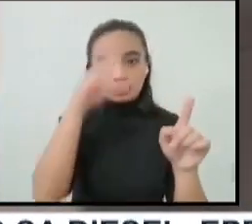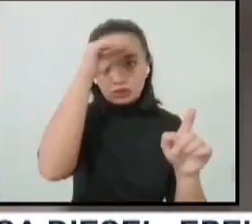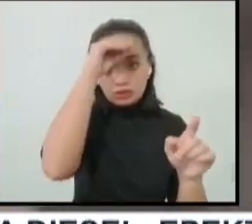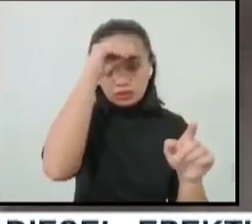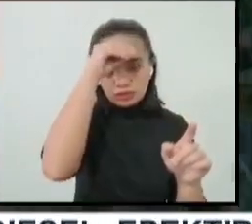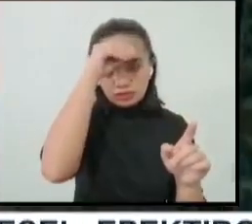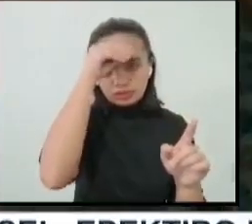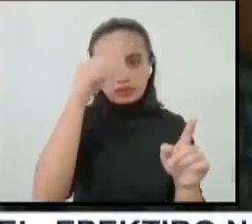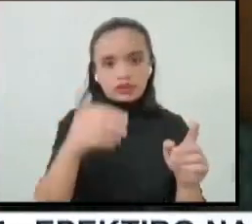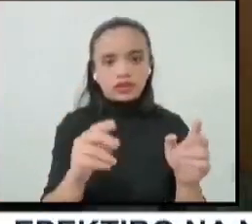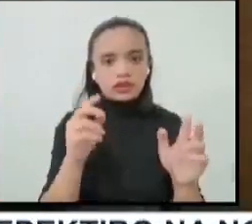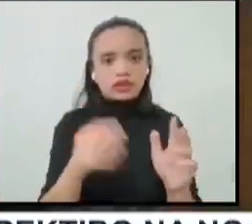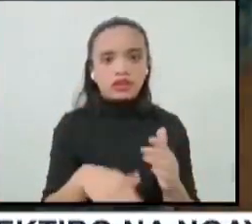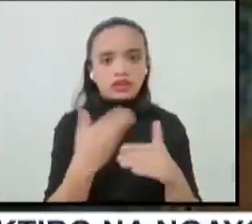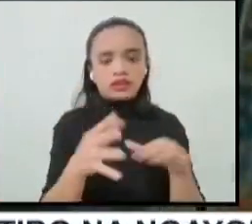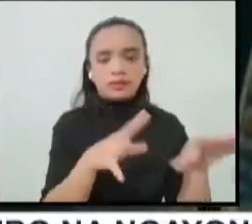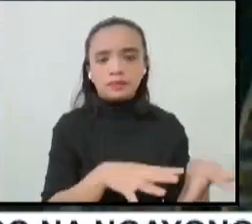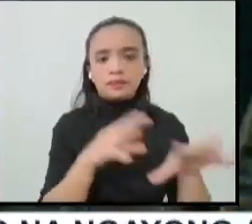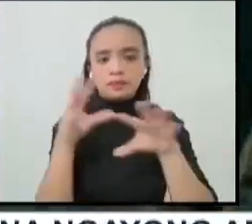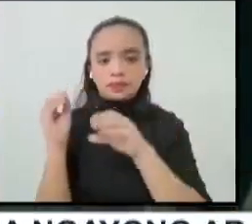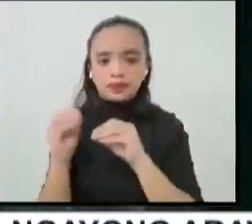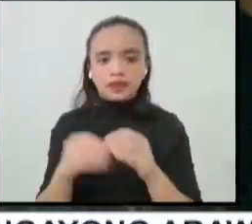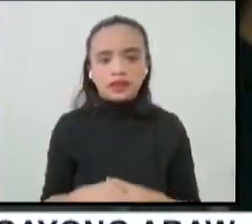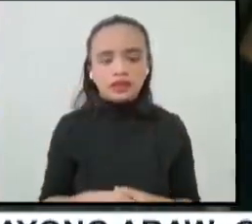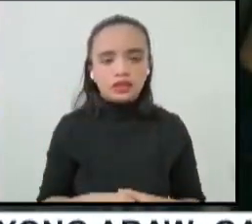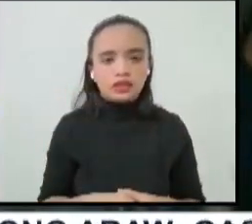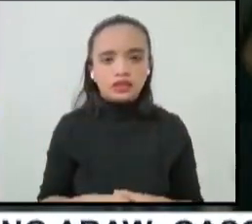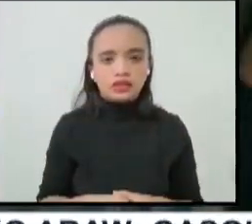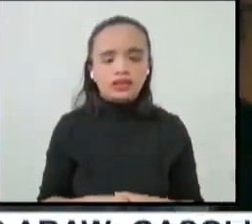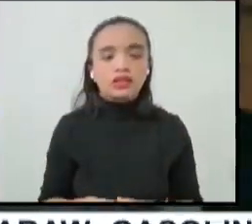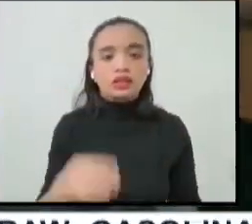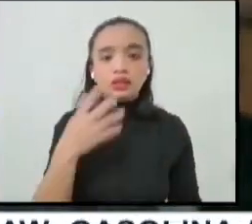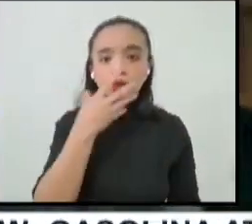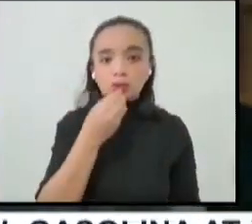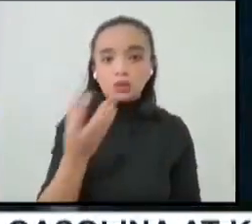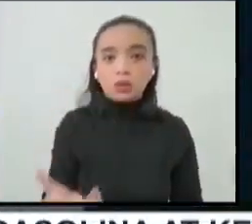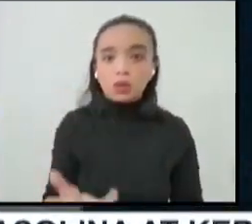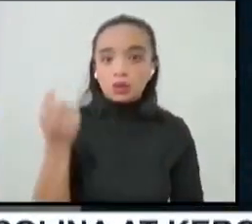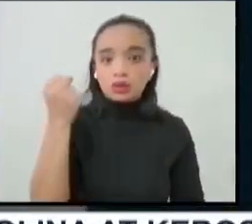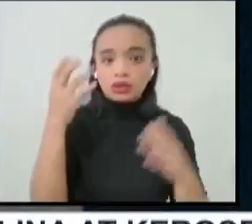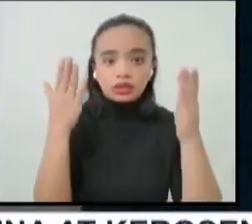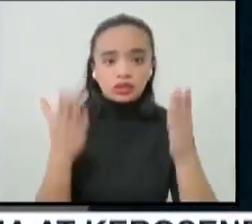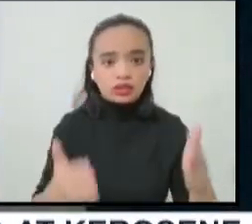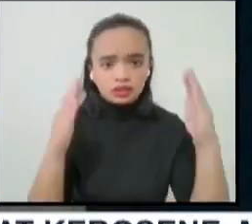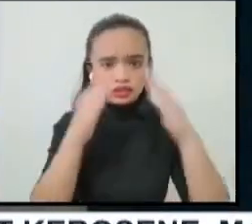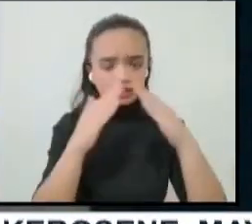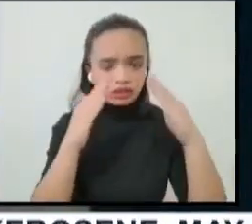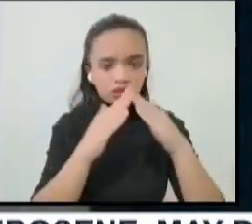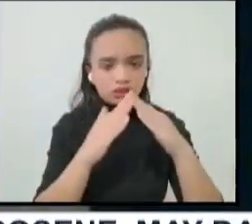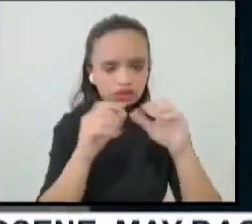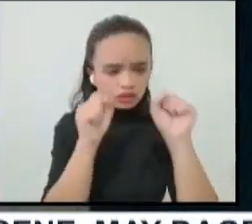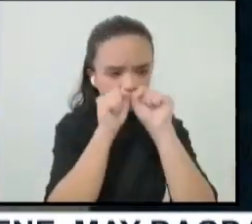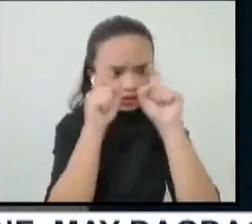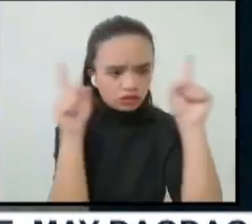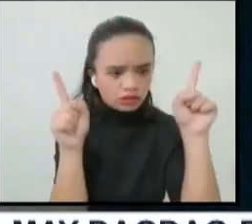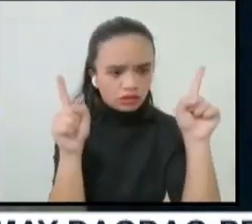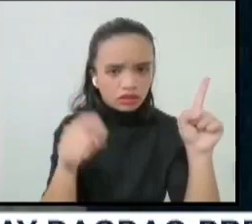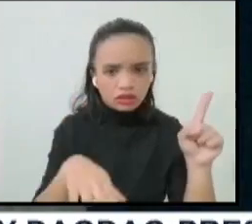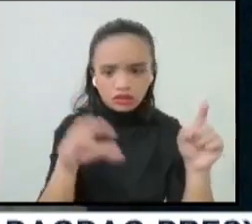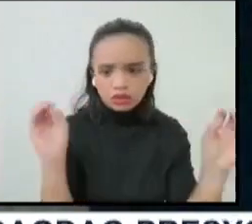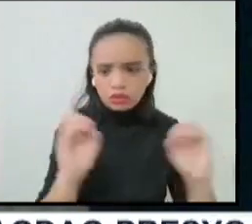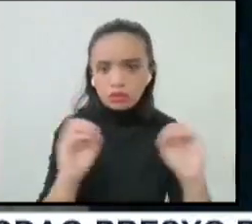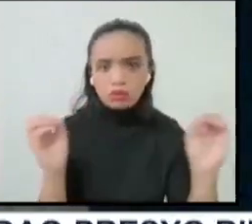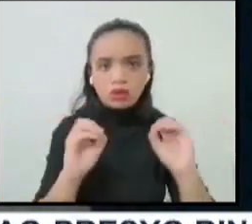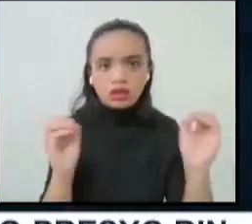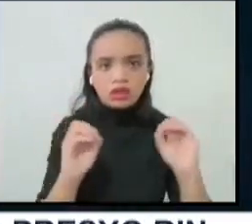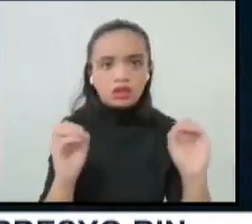sa lugar. Laking gulat naman ng may-ari ng isang bahay sa nasabing compound nang madiskubring nawawala ang ilan sa kanyang